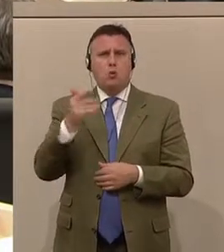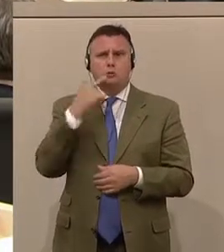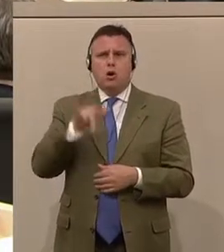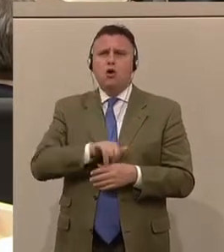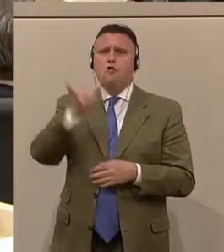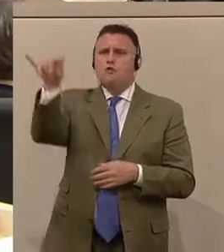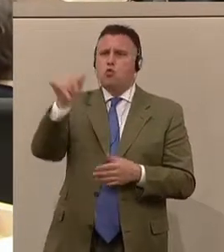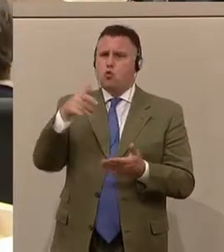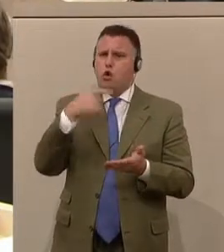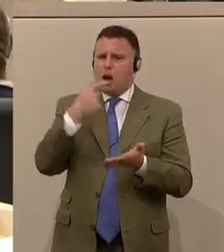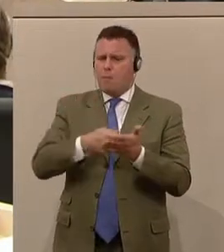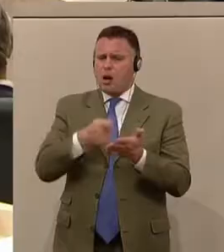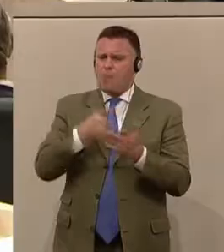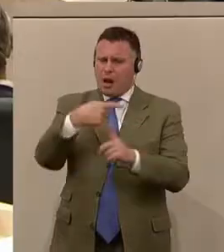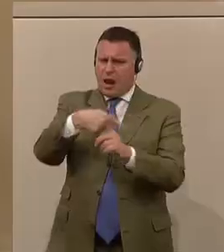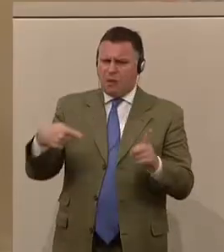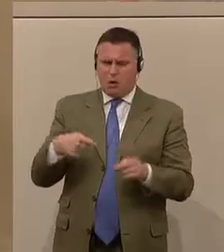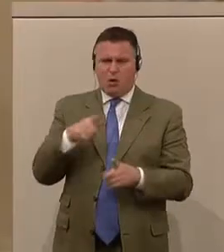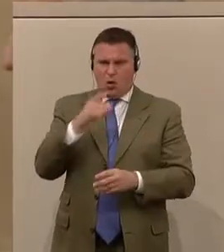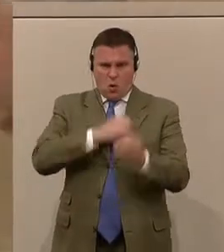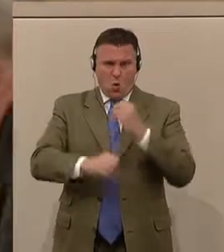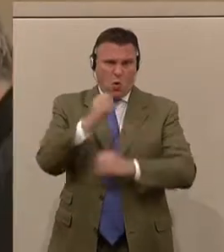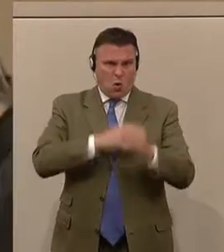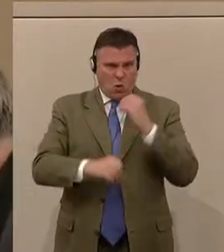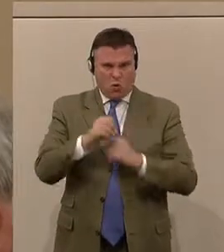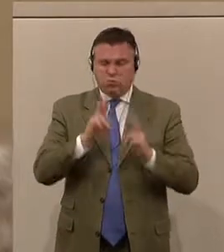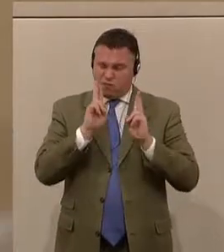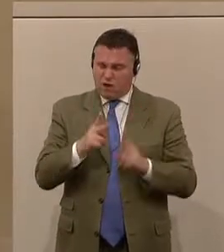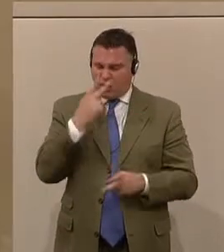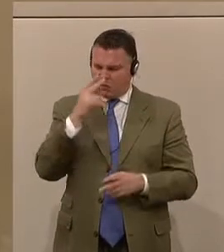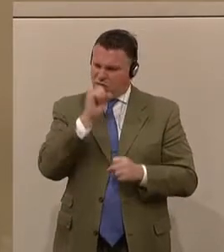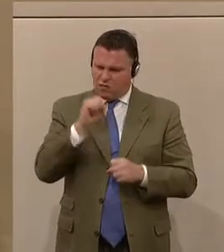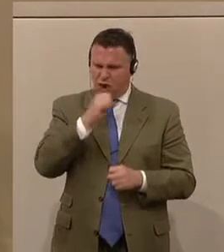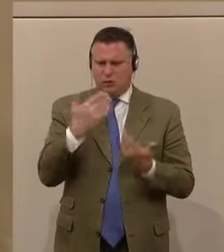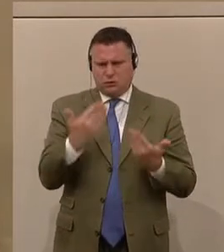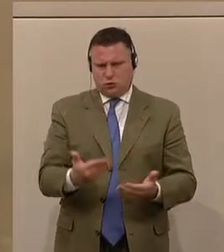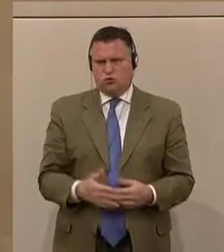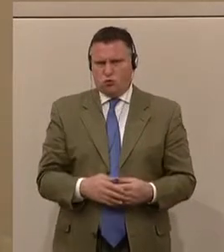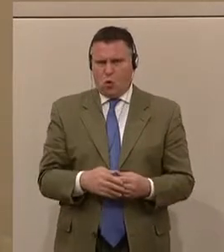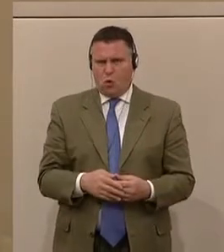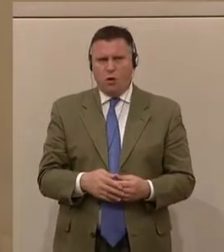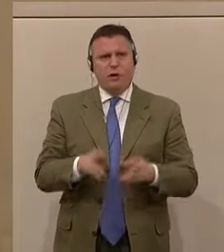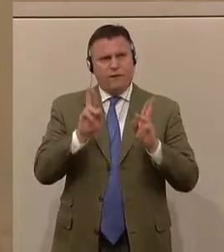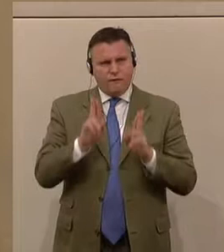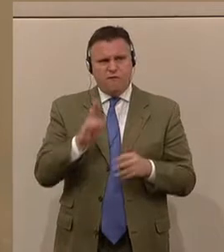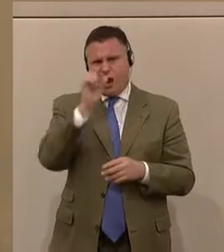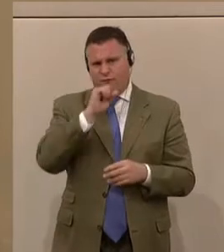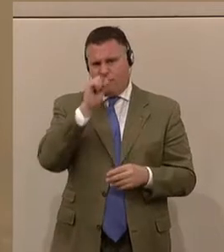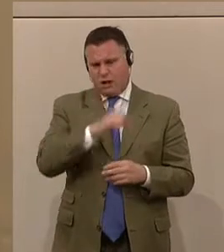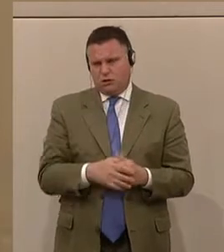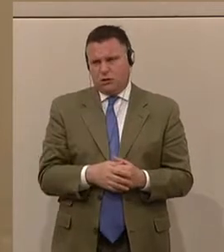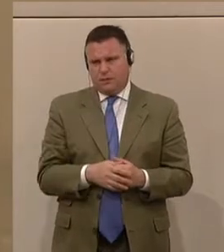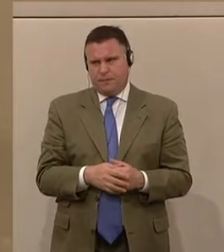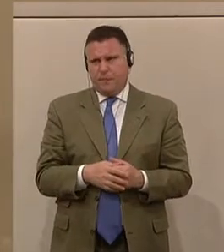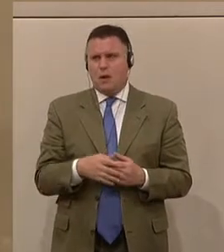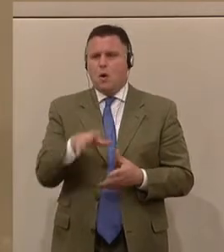der Flugabgabe aus ökologischer Perspektive, ein Wahnsinn, ja? Ein Wahnsinn in Wirklichkeit.